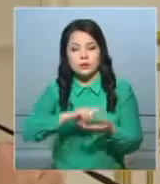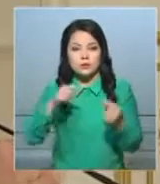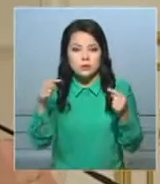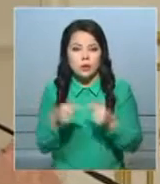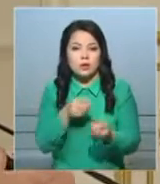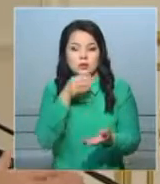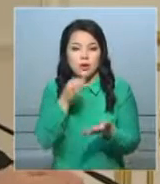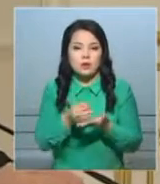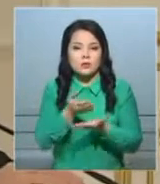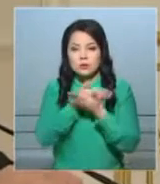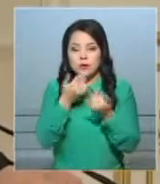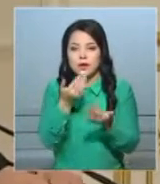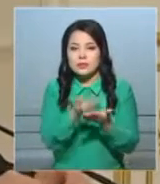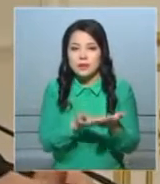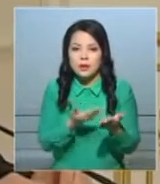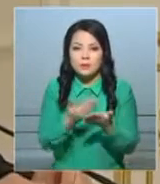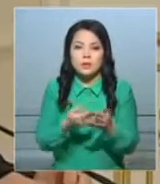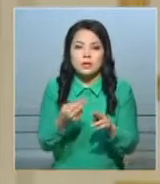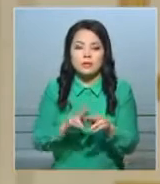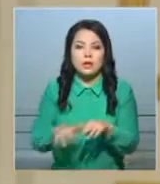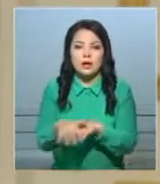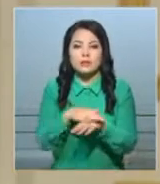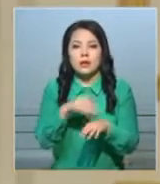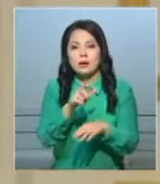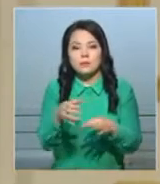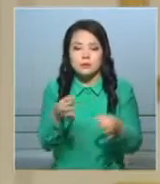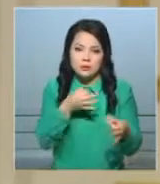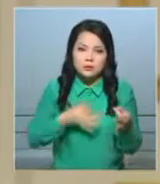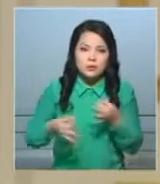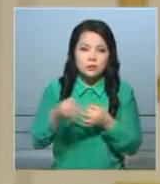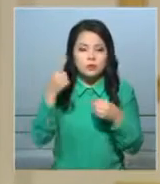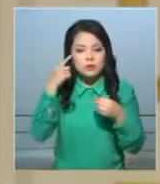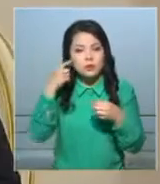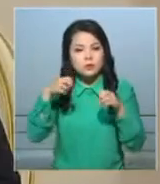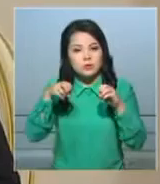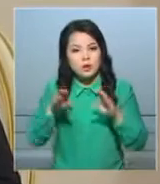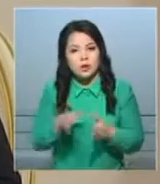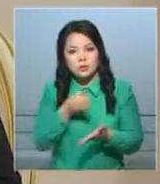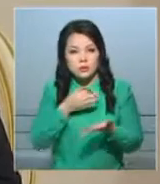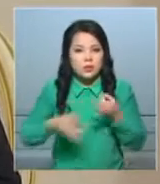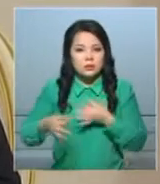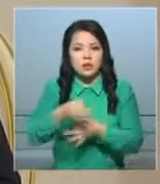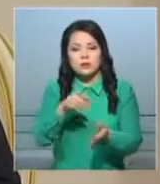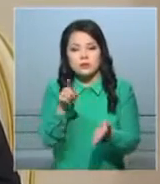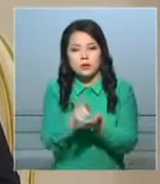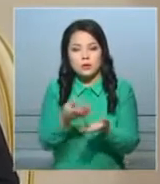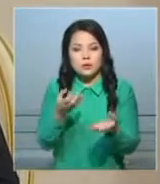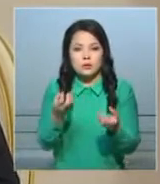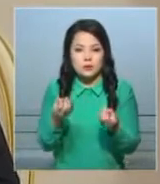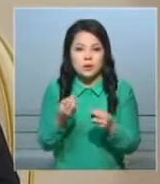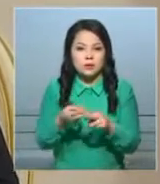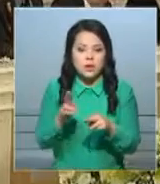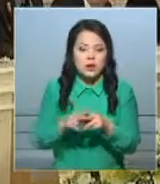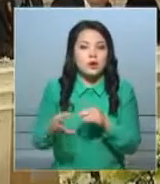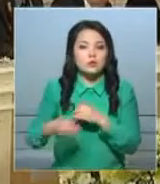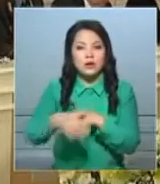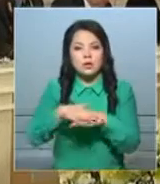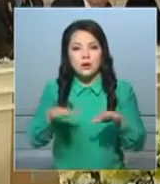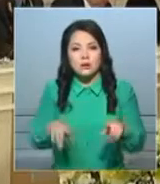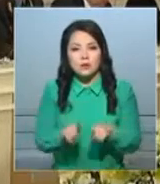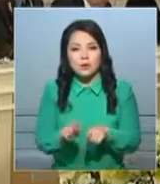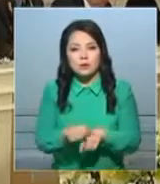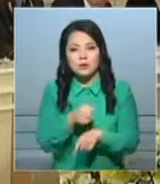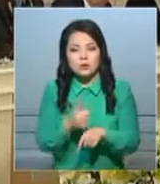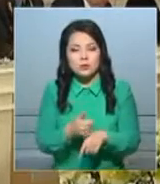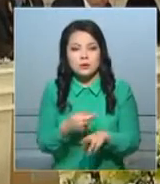қабылданған жоқ. Сарапшылар бұл ретте халықпен санасқан дұрыс екендігін айтуда. Бүгінде жаңа заңнаманы жергілікті жұртшылық толықтай қолдап